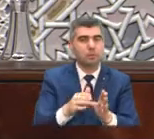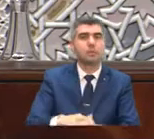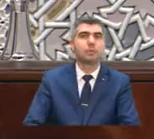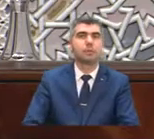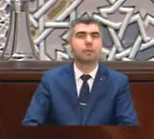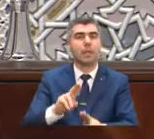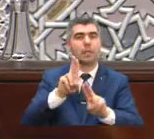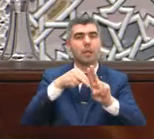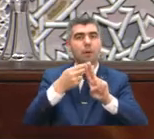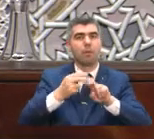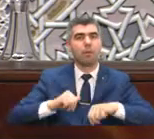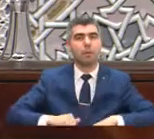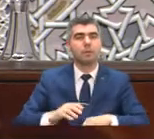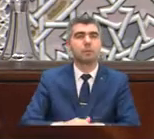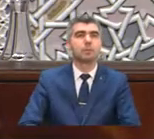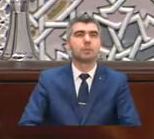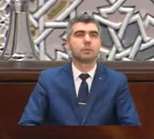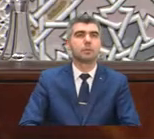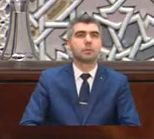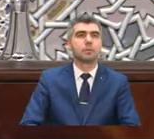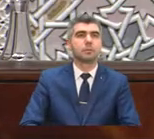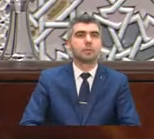المحترم.